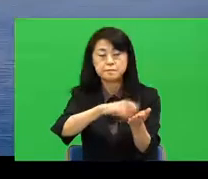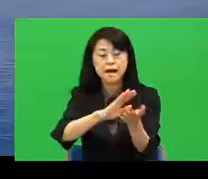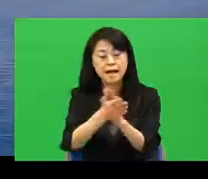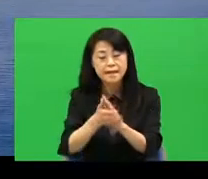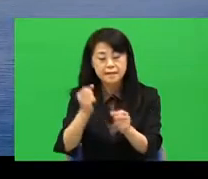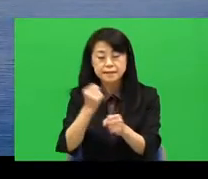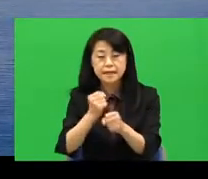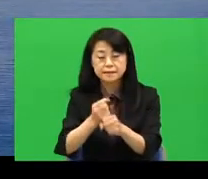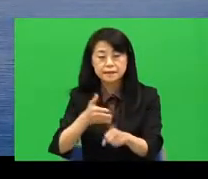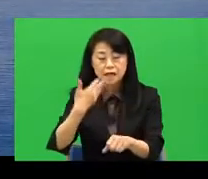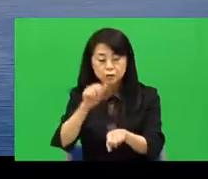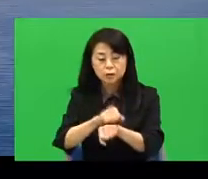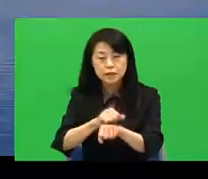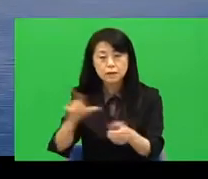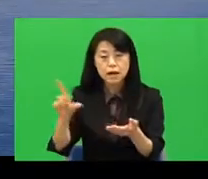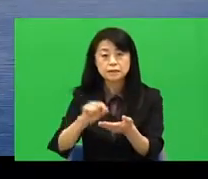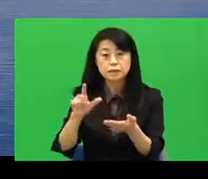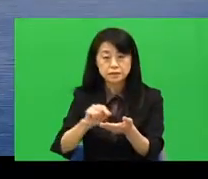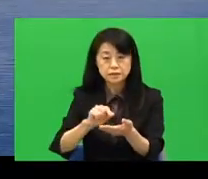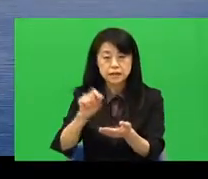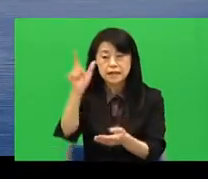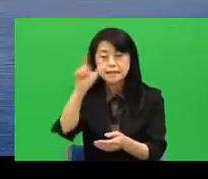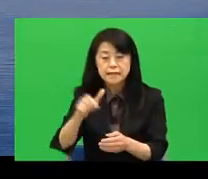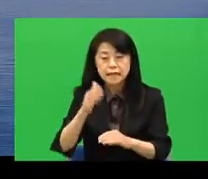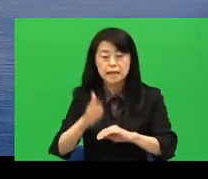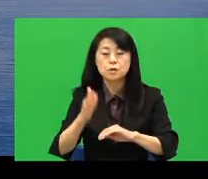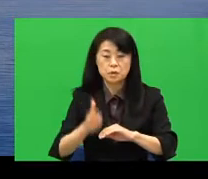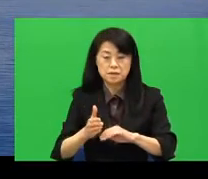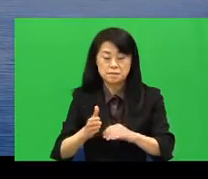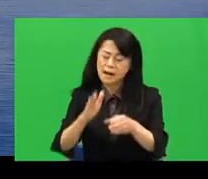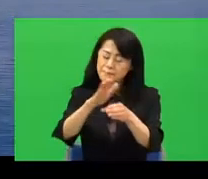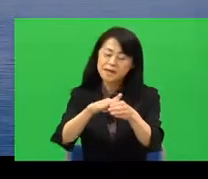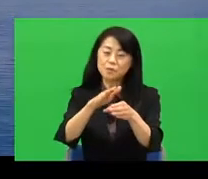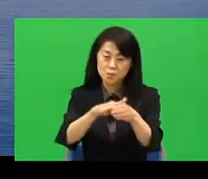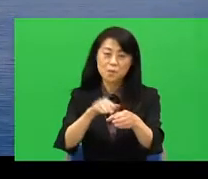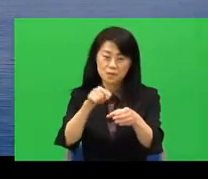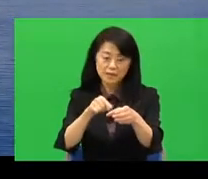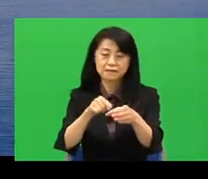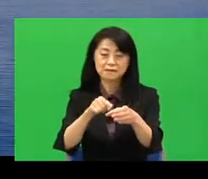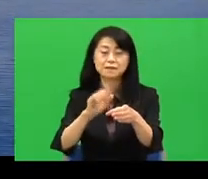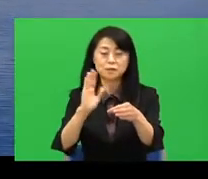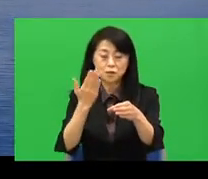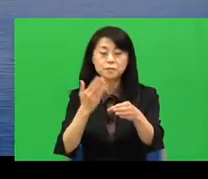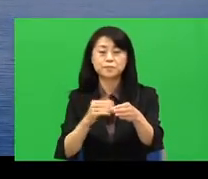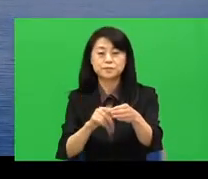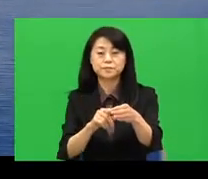県産食材を活用したイタリアン、これはどうしても弁当形式にならざるを得ませんけれども、